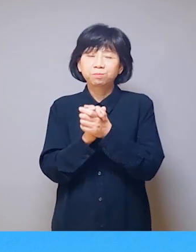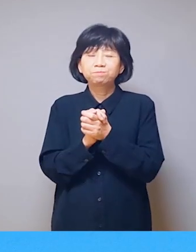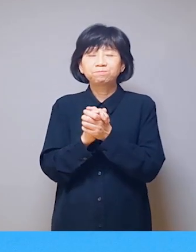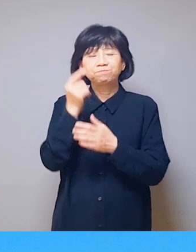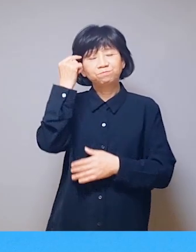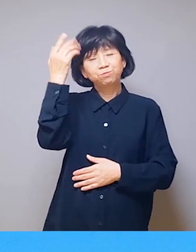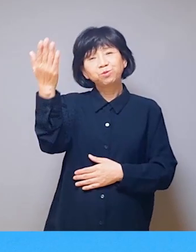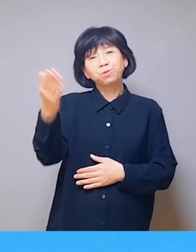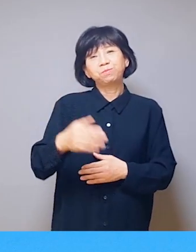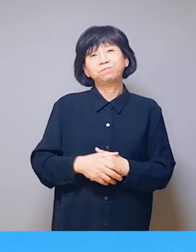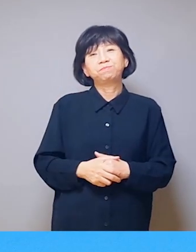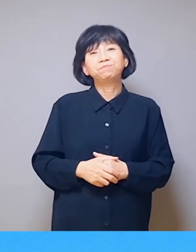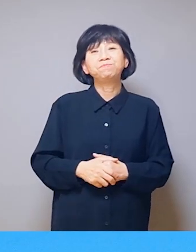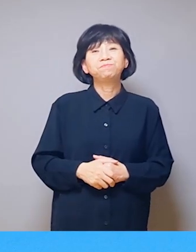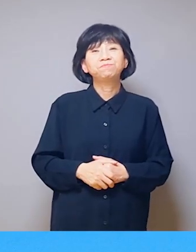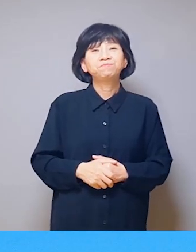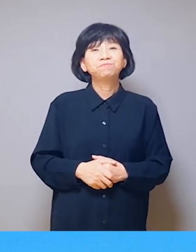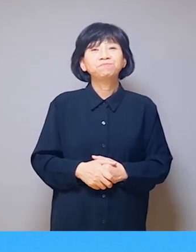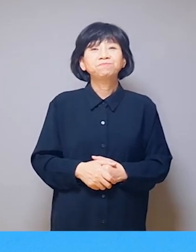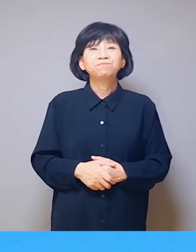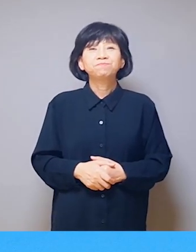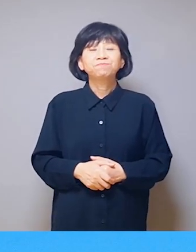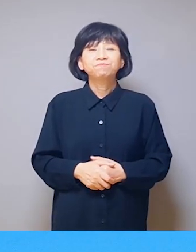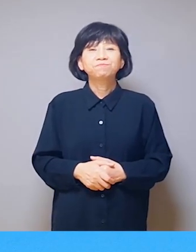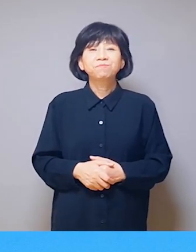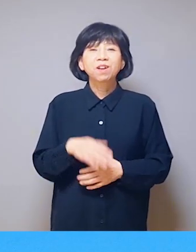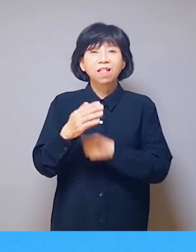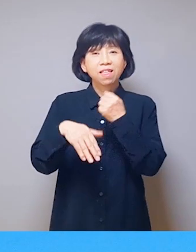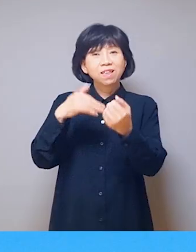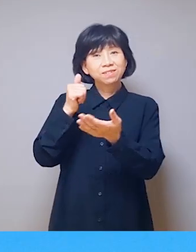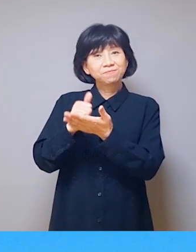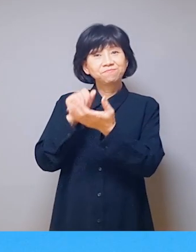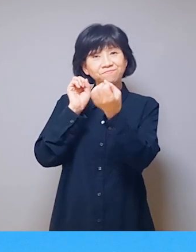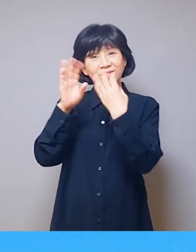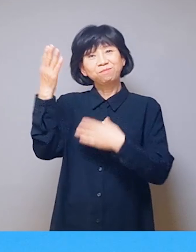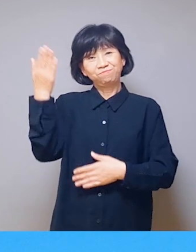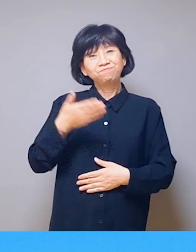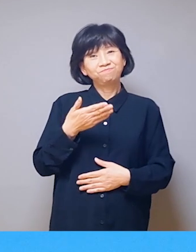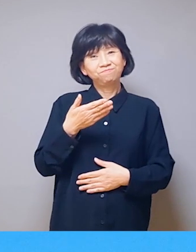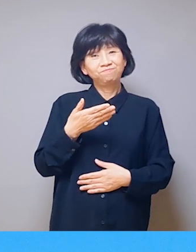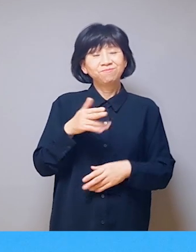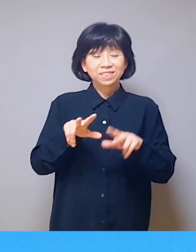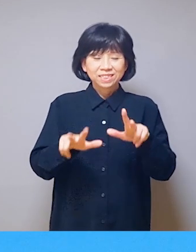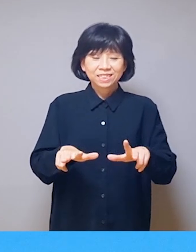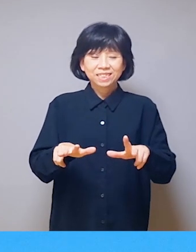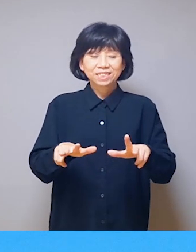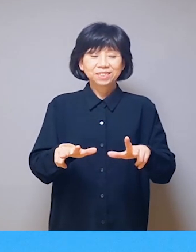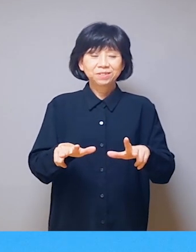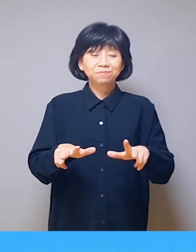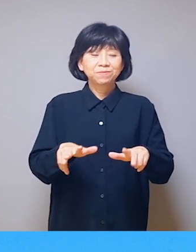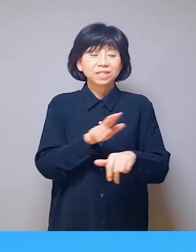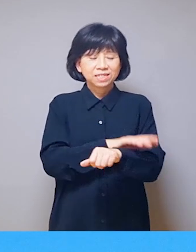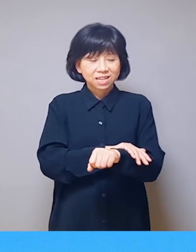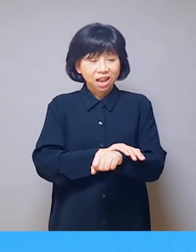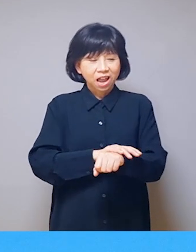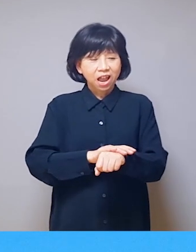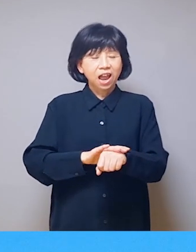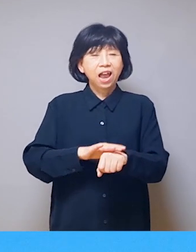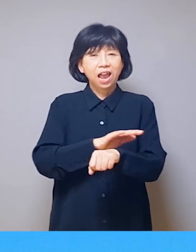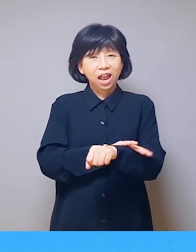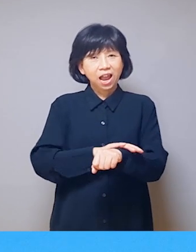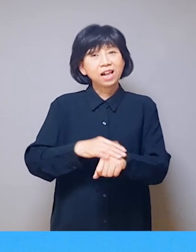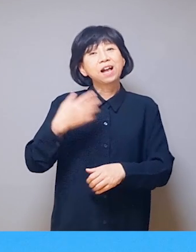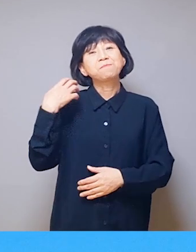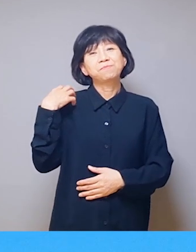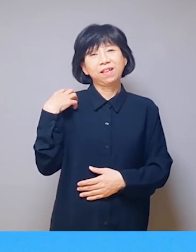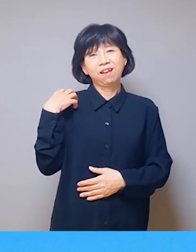하나님께 여쭤보십시오. 그러면 여러분이 지금 그 사명을 잘 가정과 직장과 교회에서 감당하고